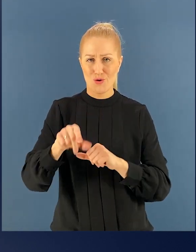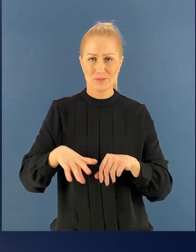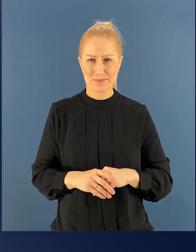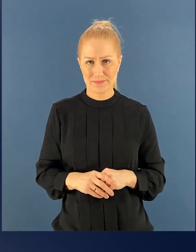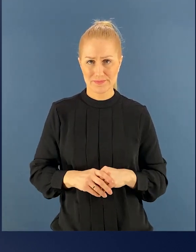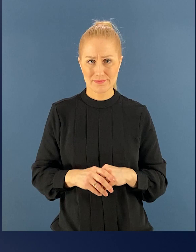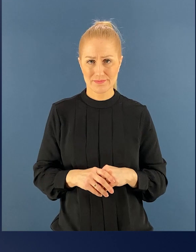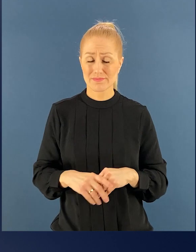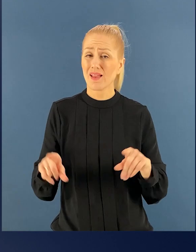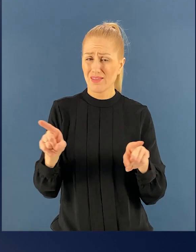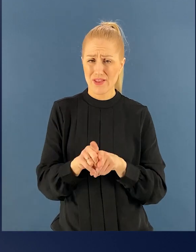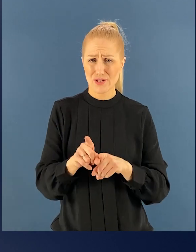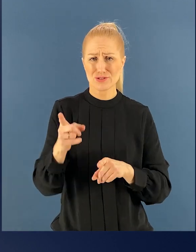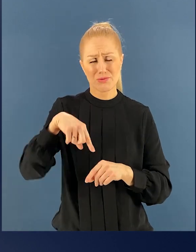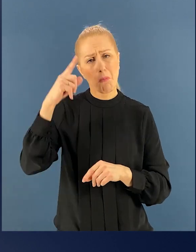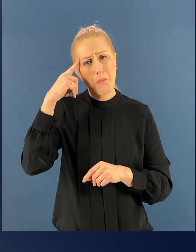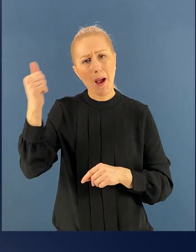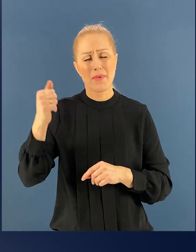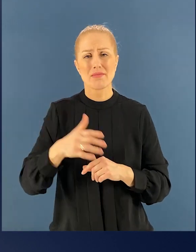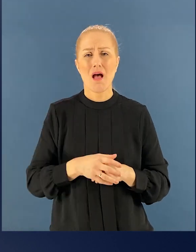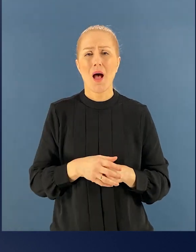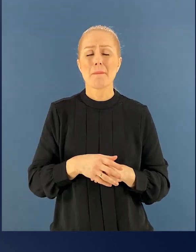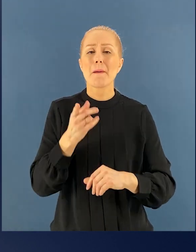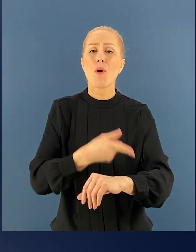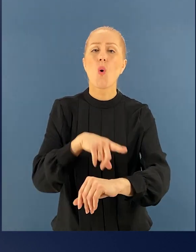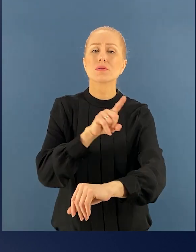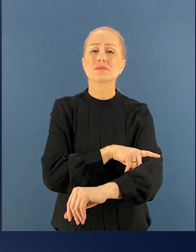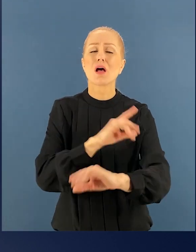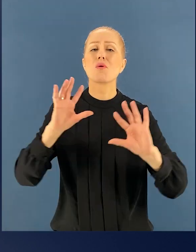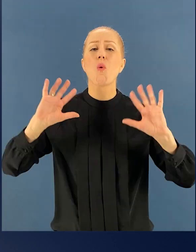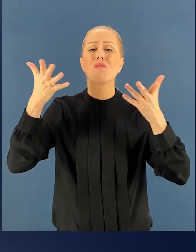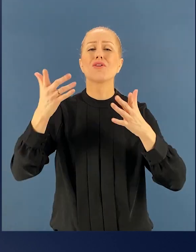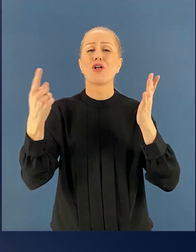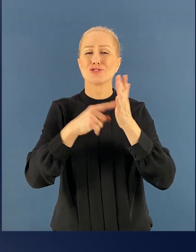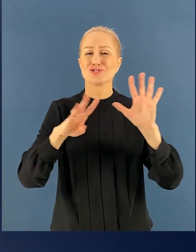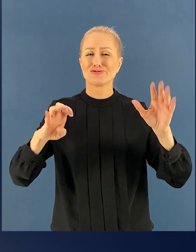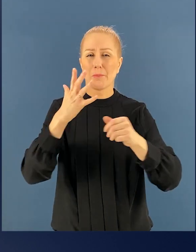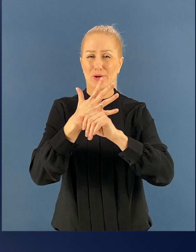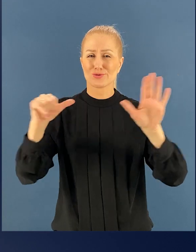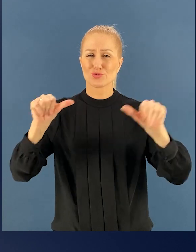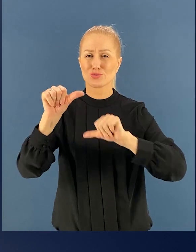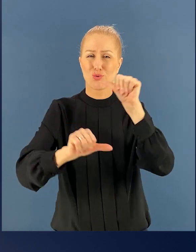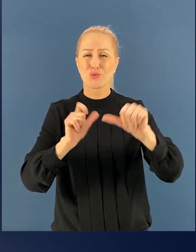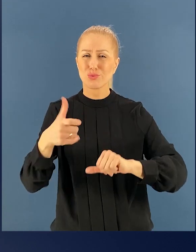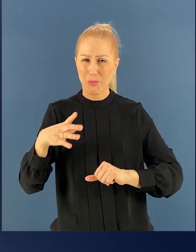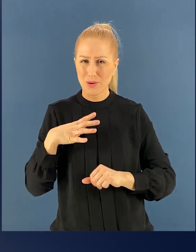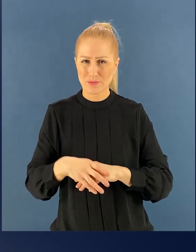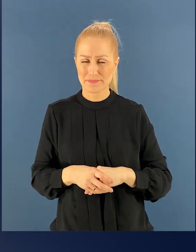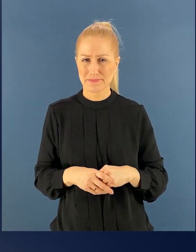zapomnieć poznańskiego powstania 1956 roku, kiedy to